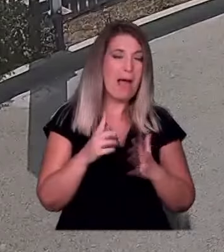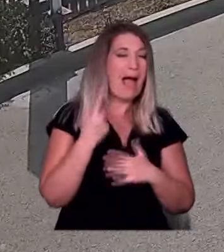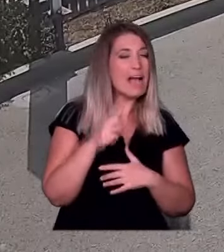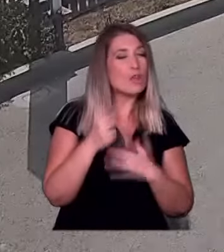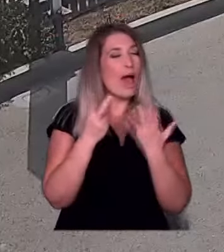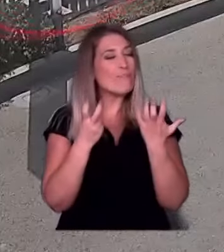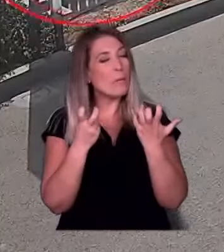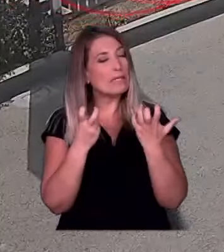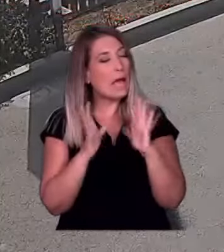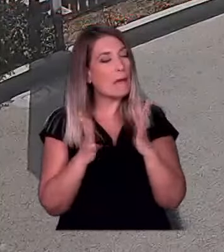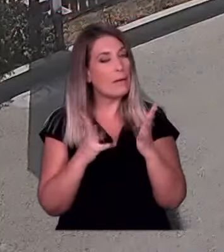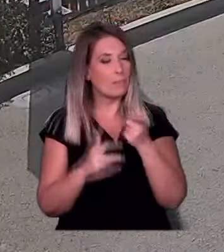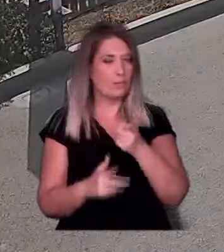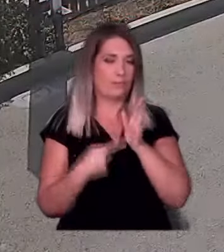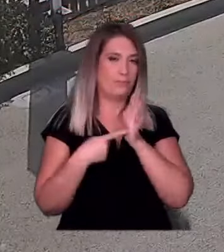170 χιλιόμετρα την ώρα.